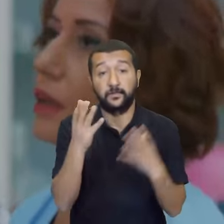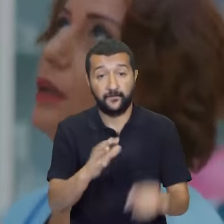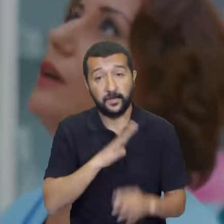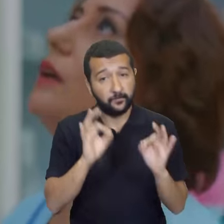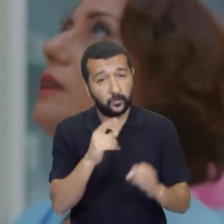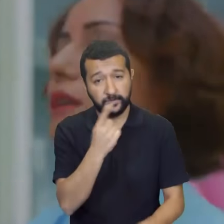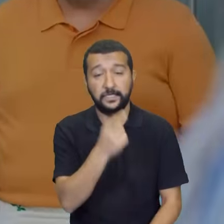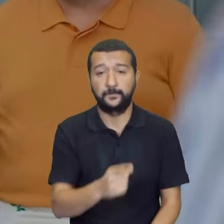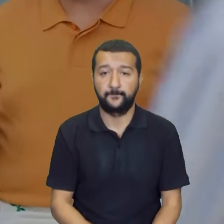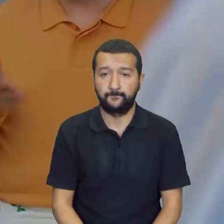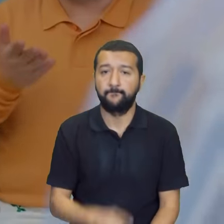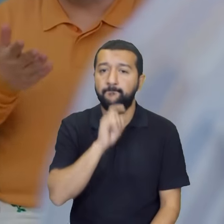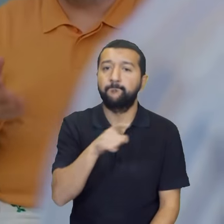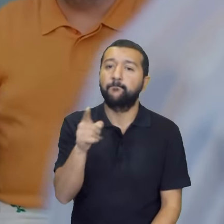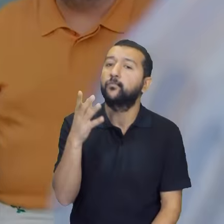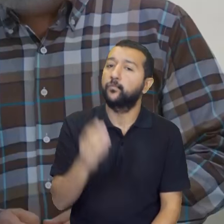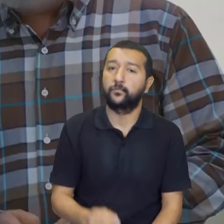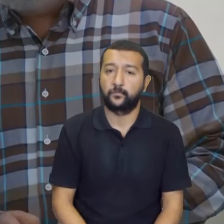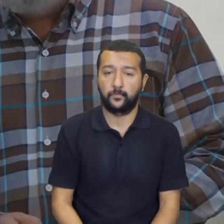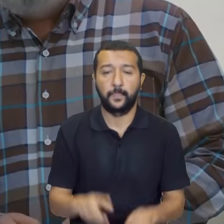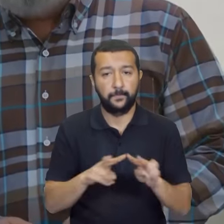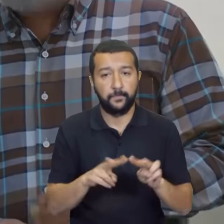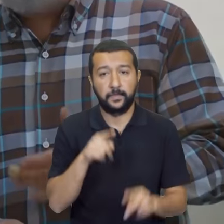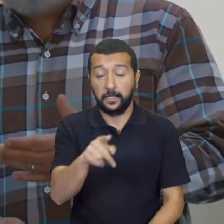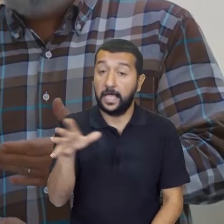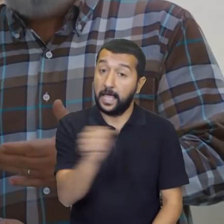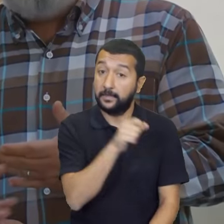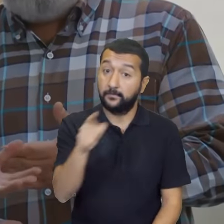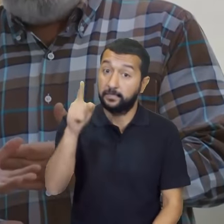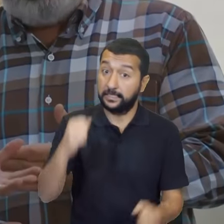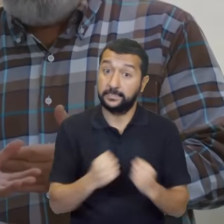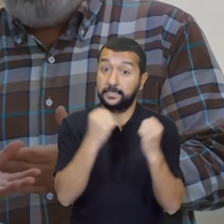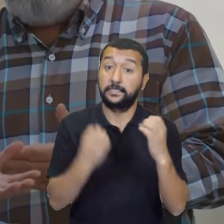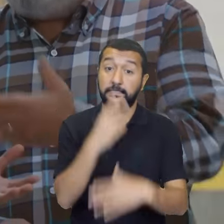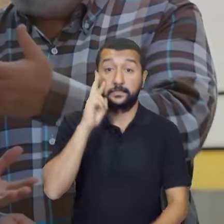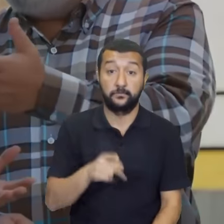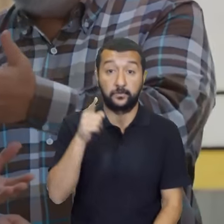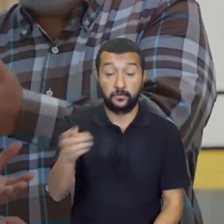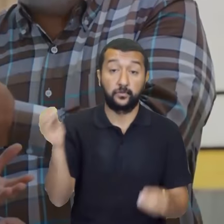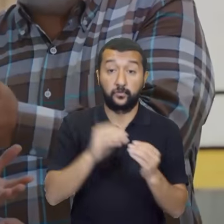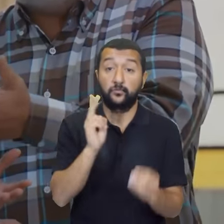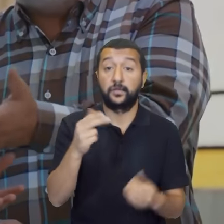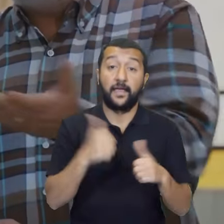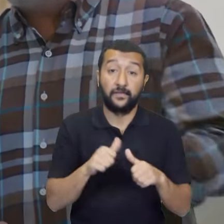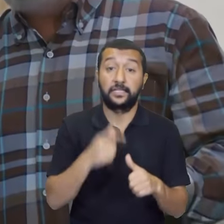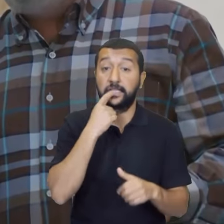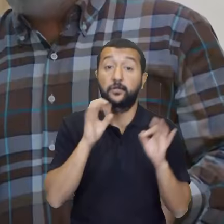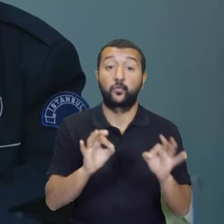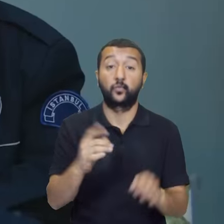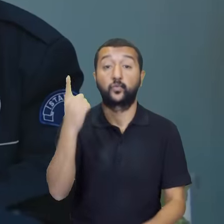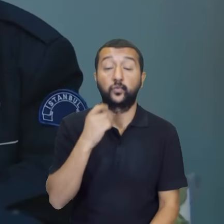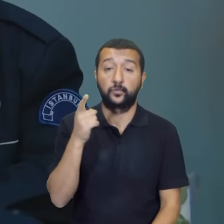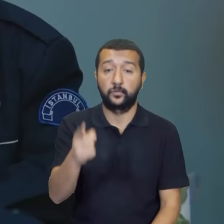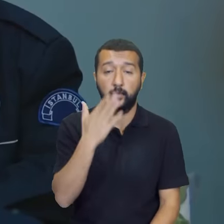gitmişsinizdir. Vardır illaki bir şey ya. Amca hayırdır ne oluyor? Metin. Al şunu başımdan bir kaza çıkacak bak. Tutturdu sizin evlilik yıl dönümünüz diye